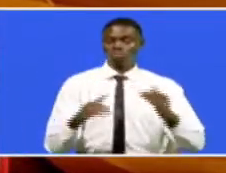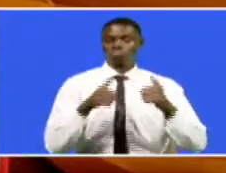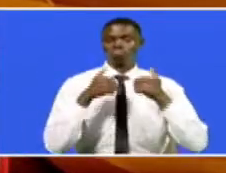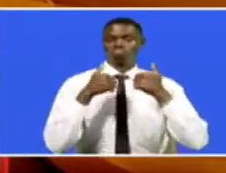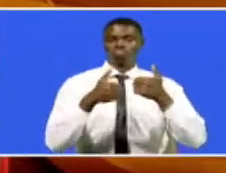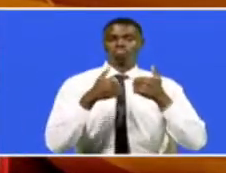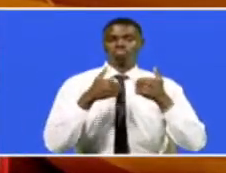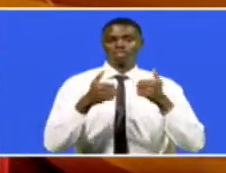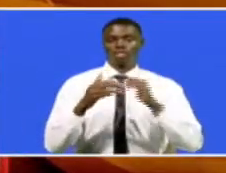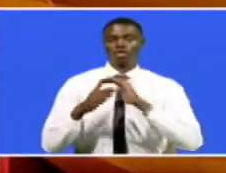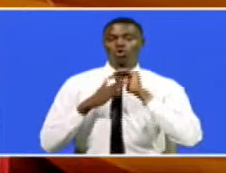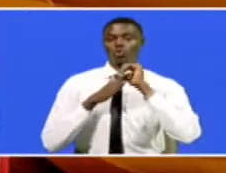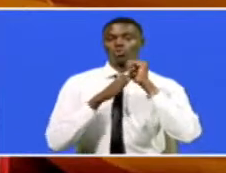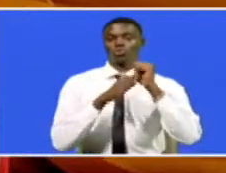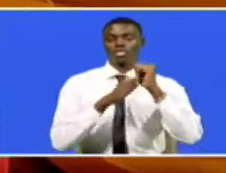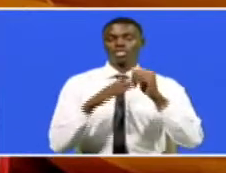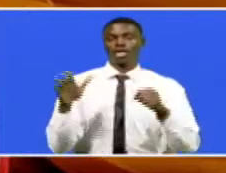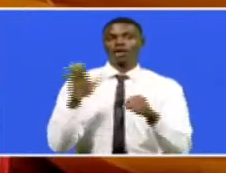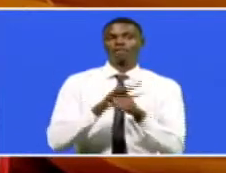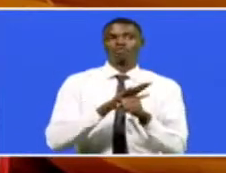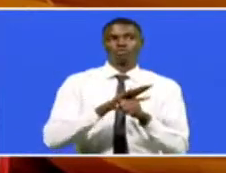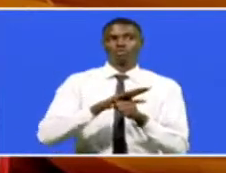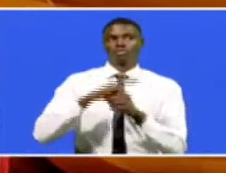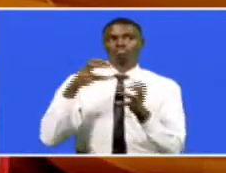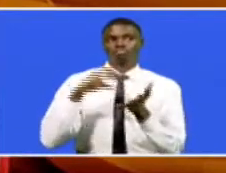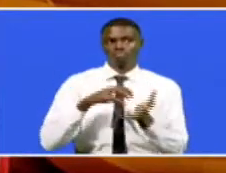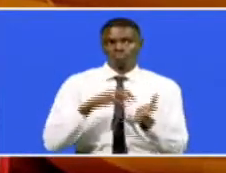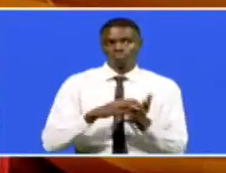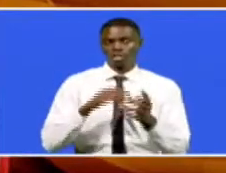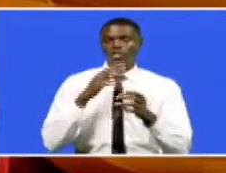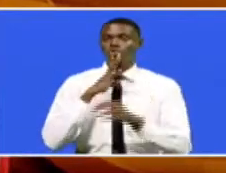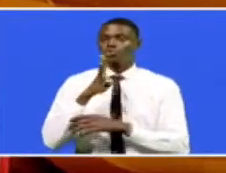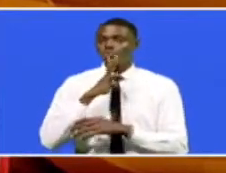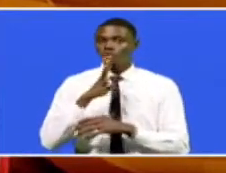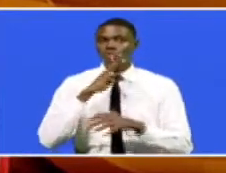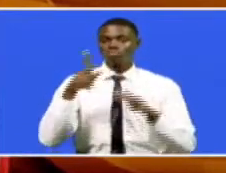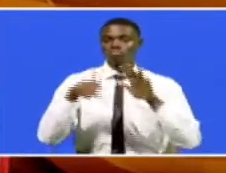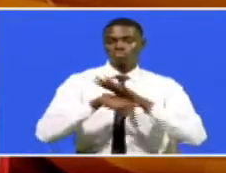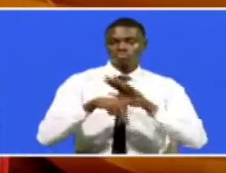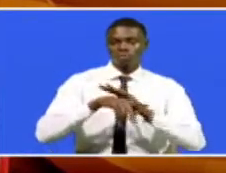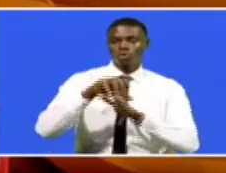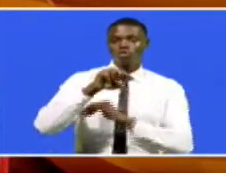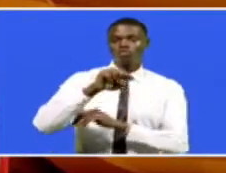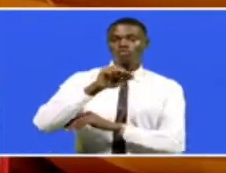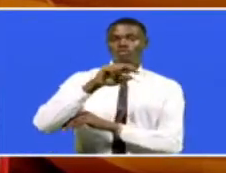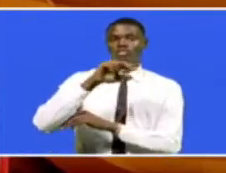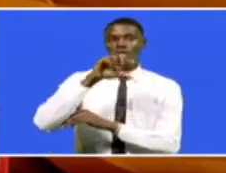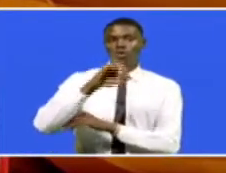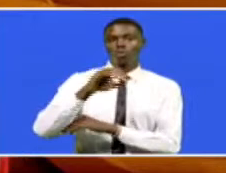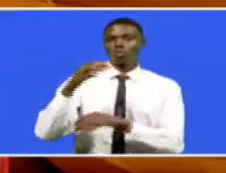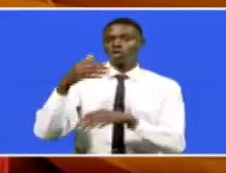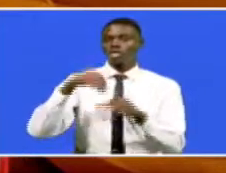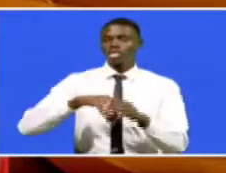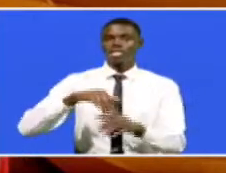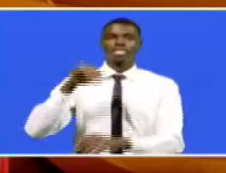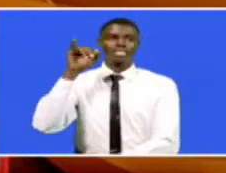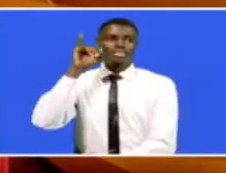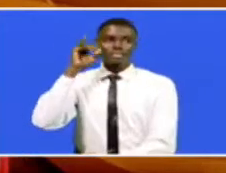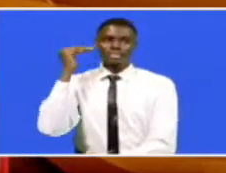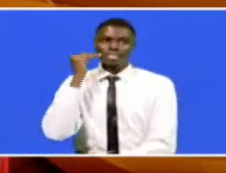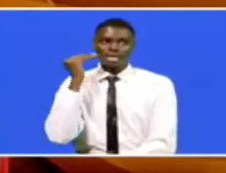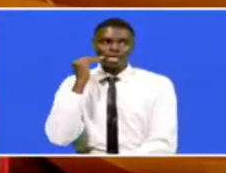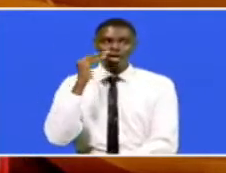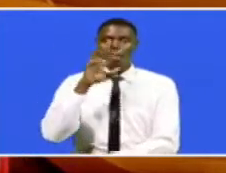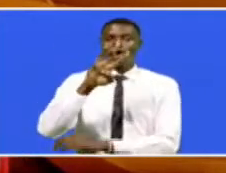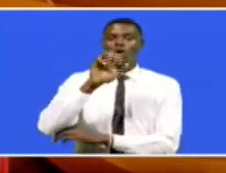ya kuelekeza mchakato mzima. Akizungumza katika shule ya msingi ya Asango katika eneo bunge la Ugunja, kaunti ya Siaya,